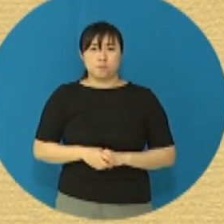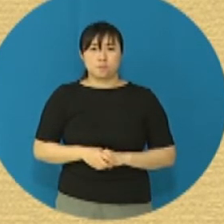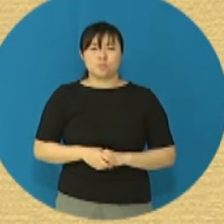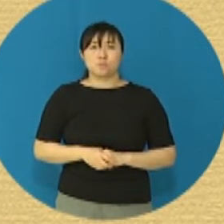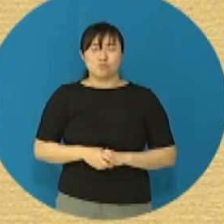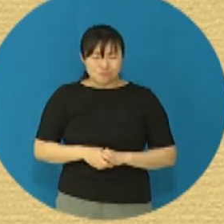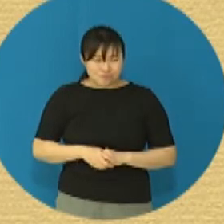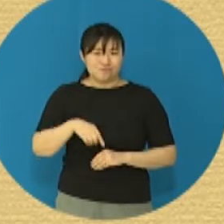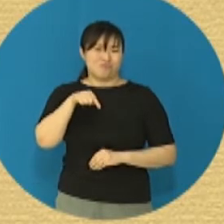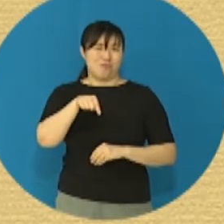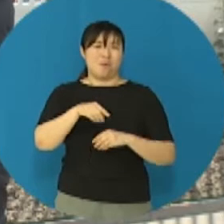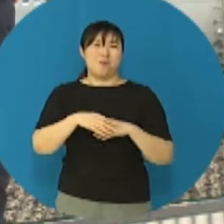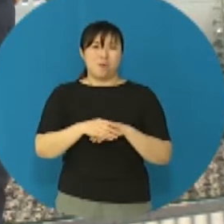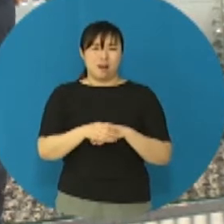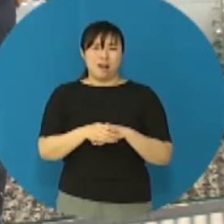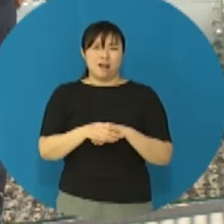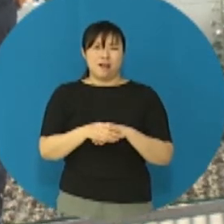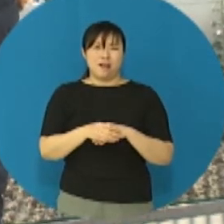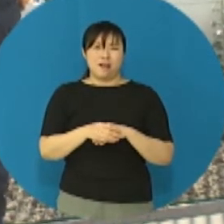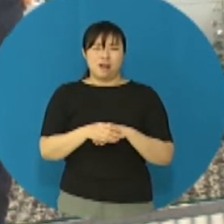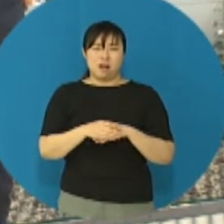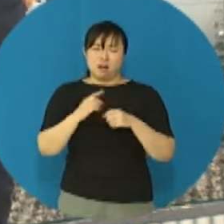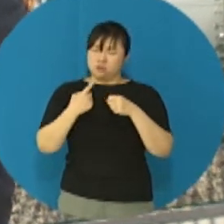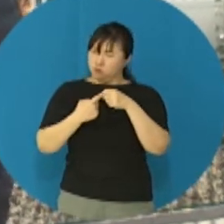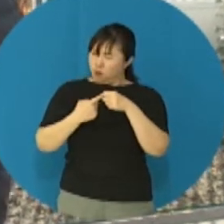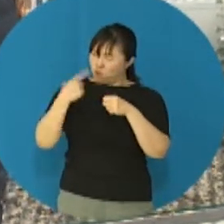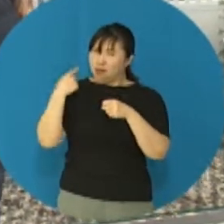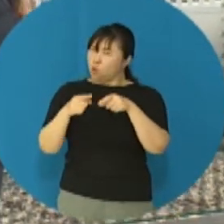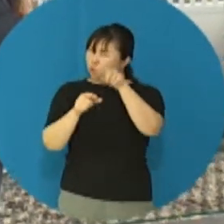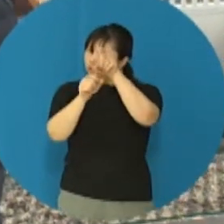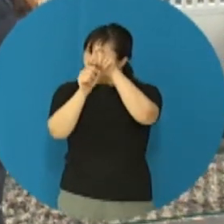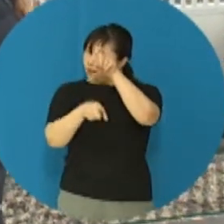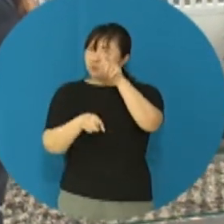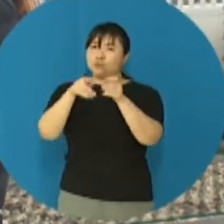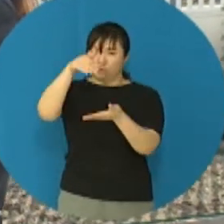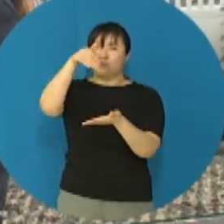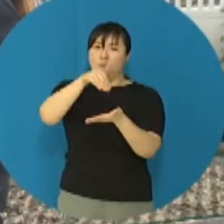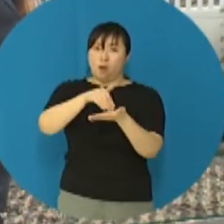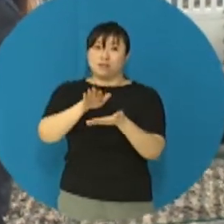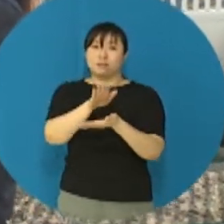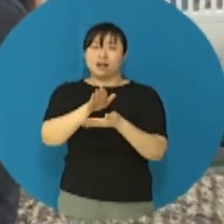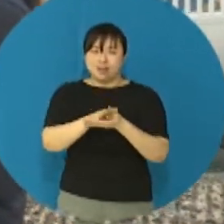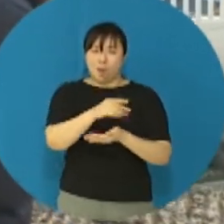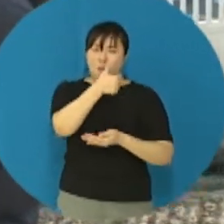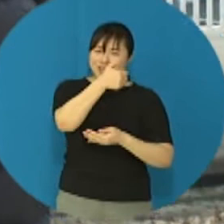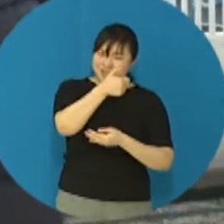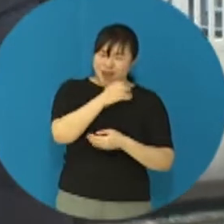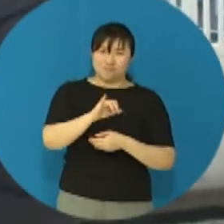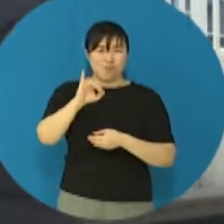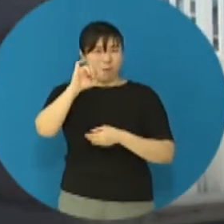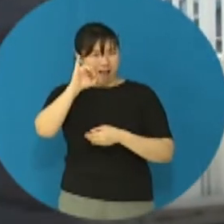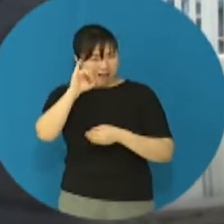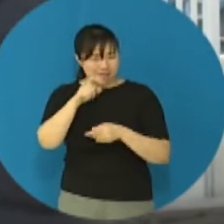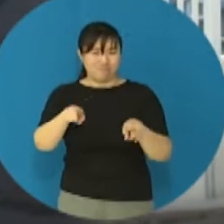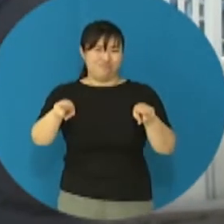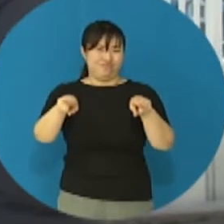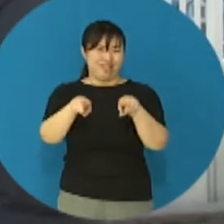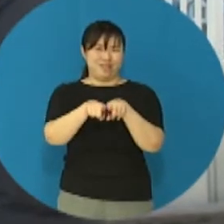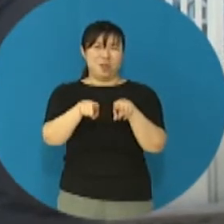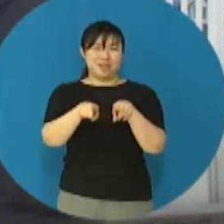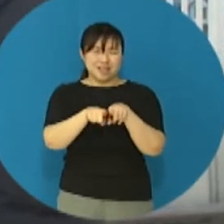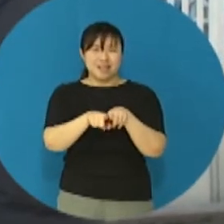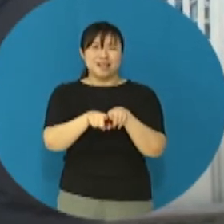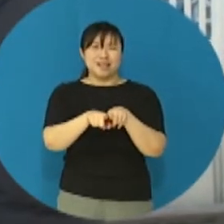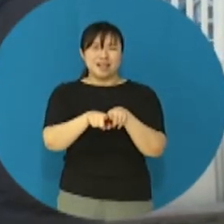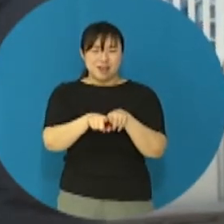これは、 はい、 10月の末におじいちゃんおばあちゃんと、うん、一生